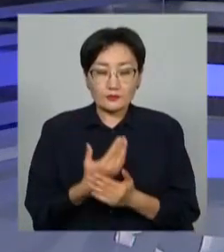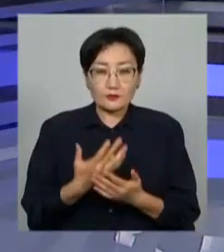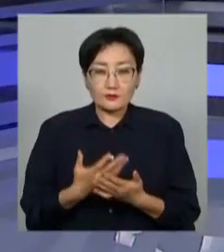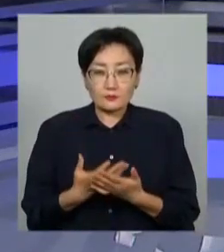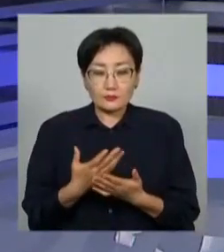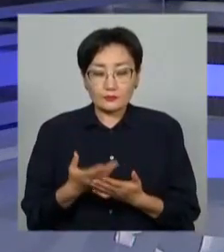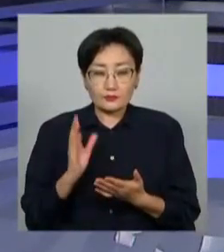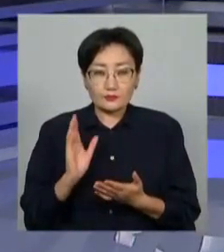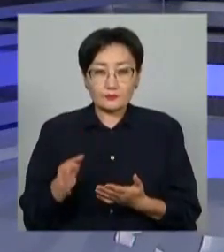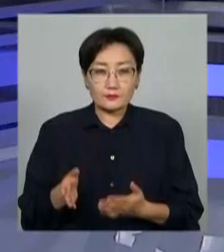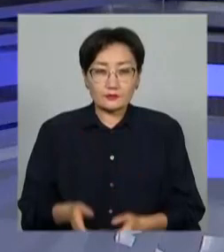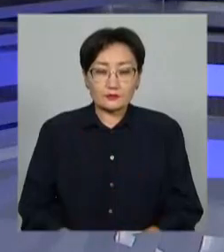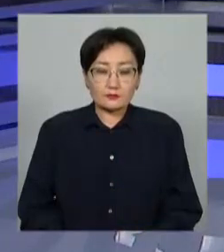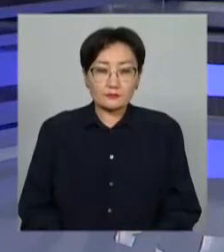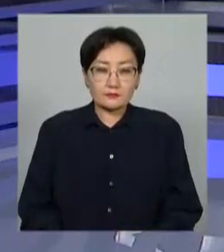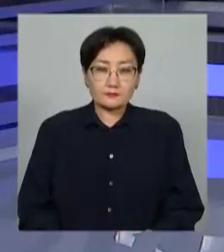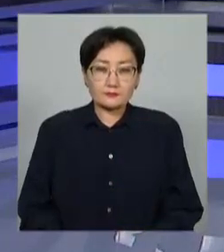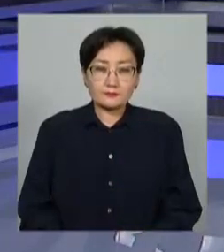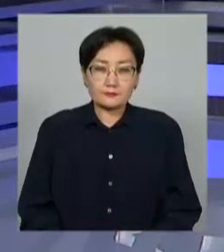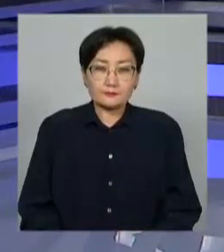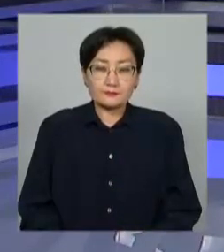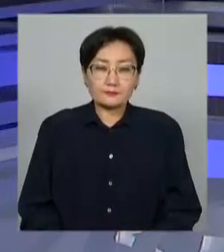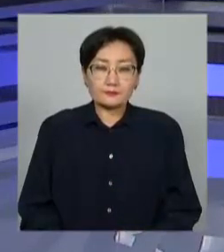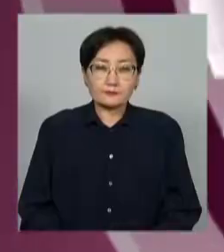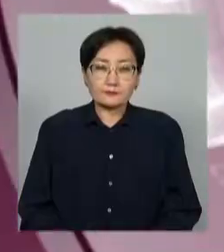Бұлбұл Қалнұрқызы. Әуелі аңдатпа.